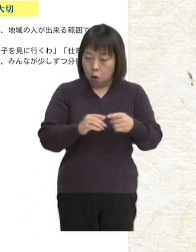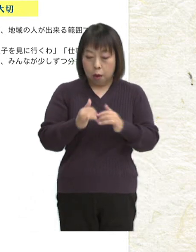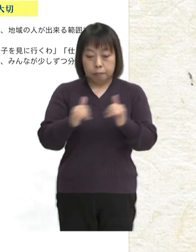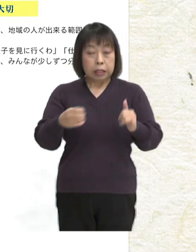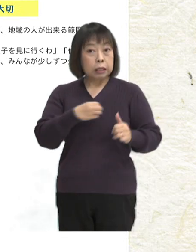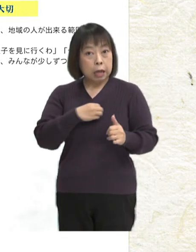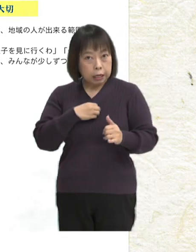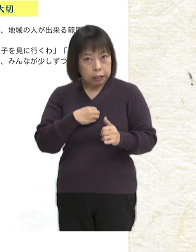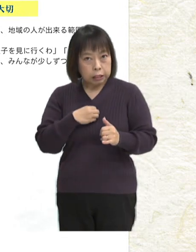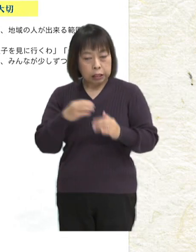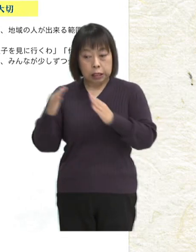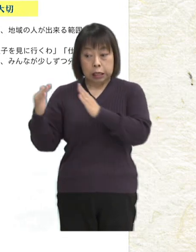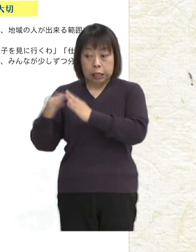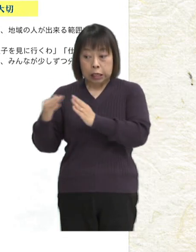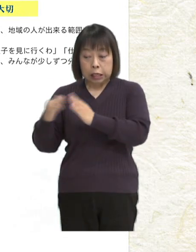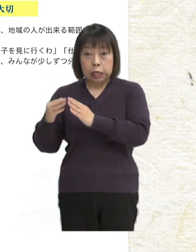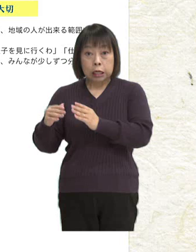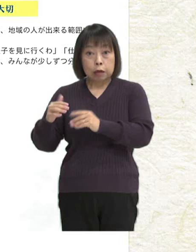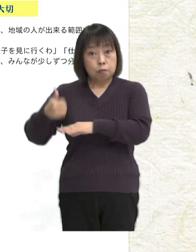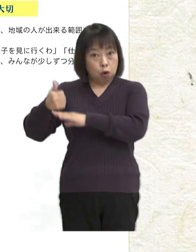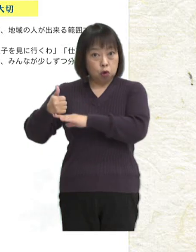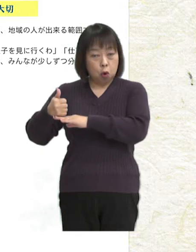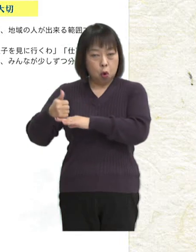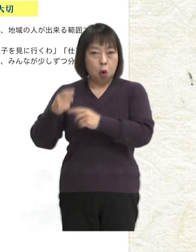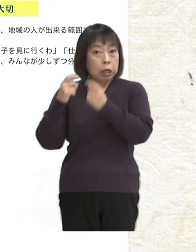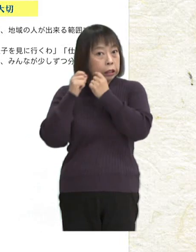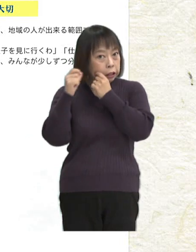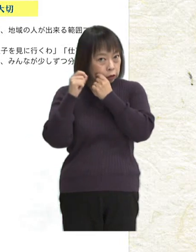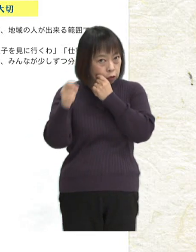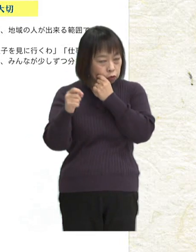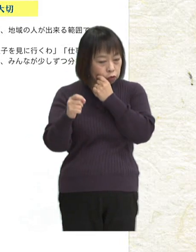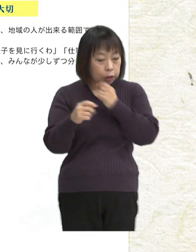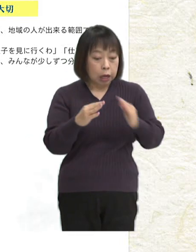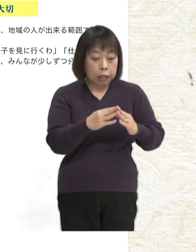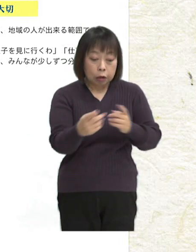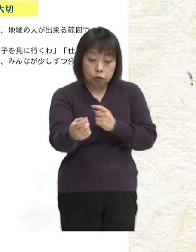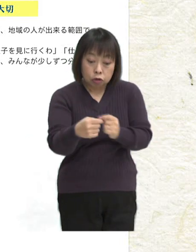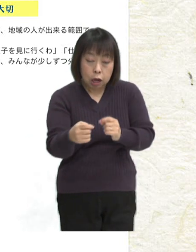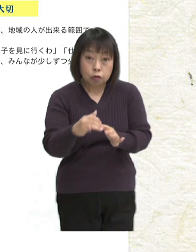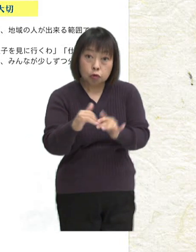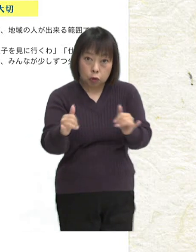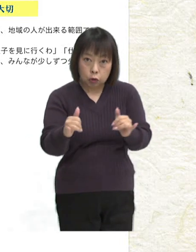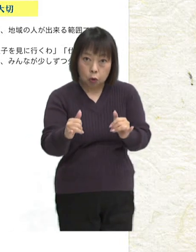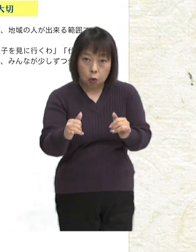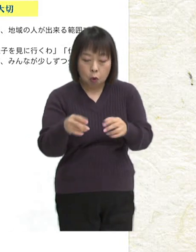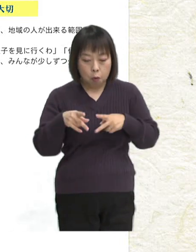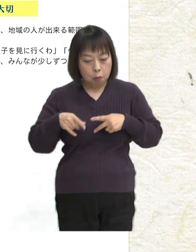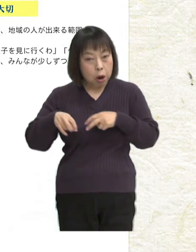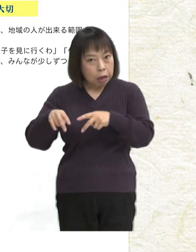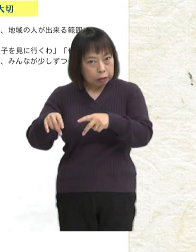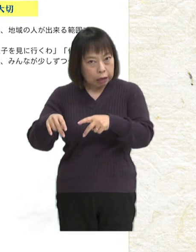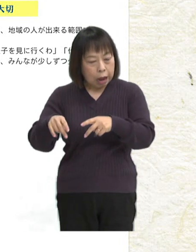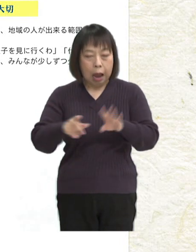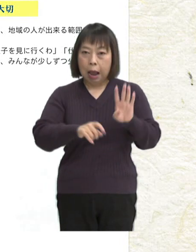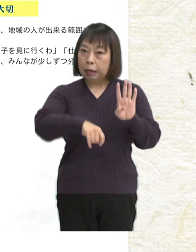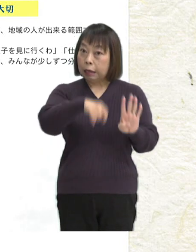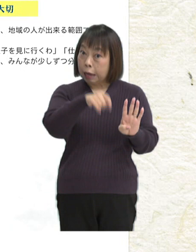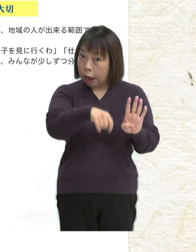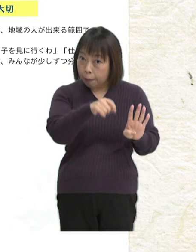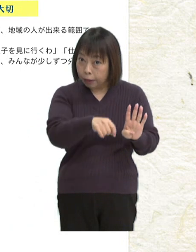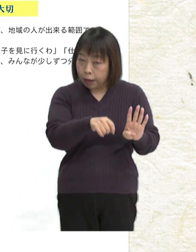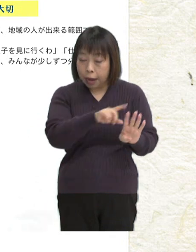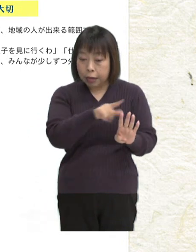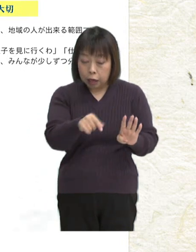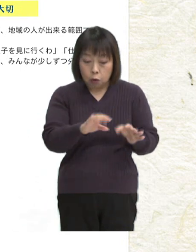委員、林保庁、親族、ご近所さん、ボランティア、ケアマネな